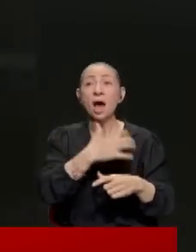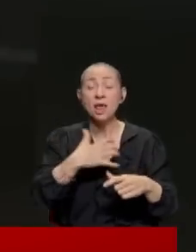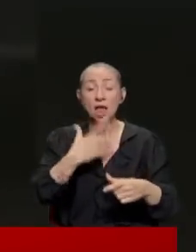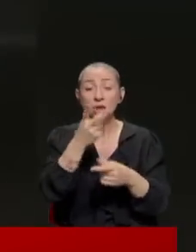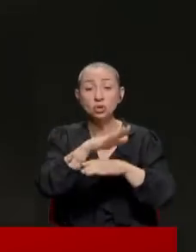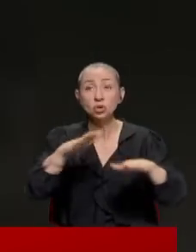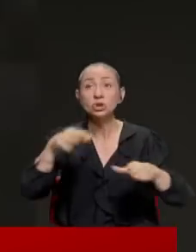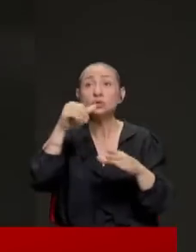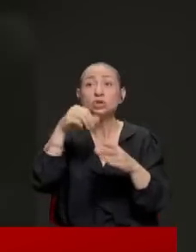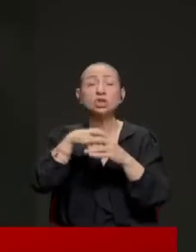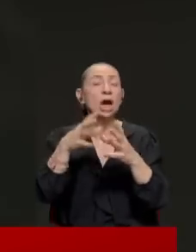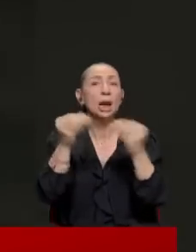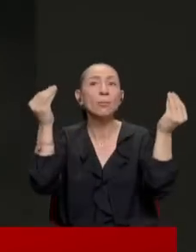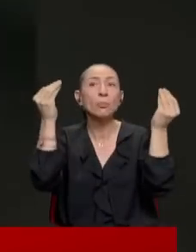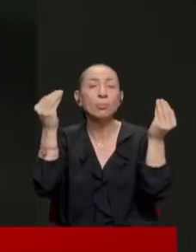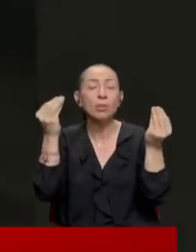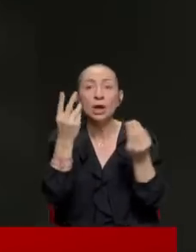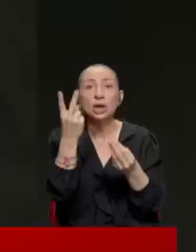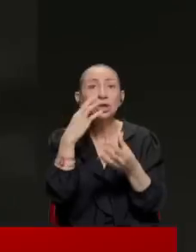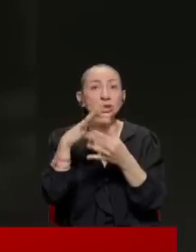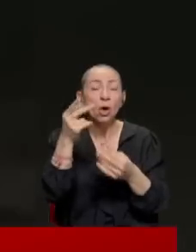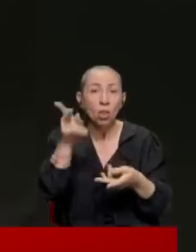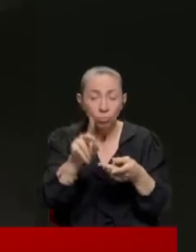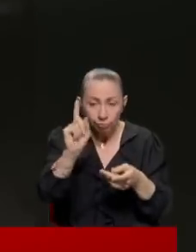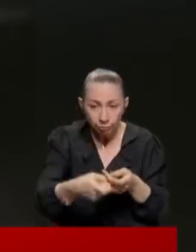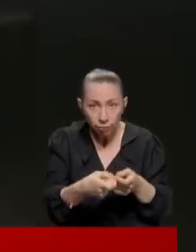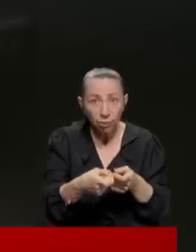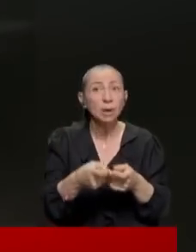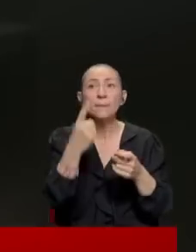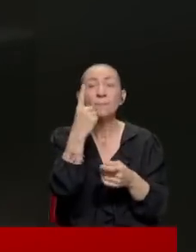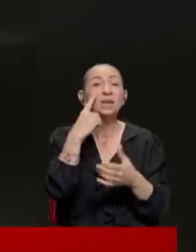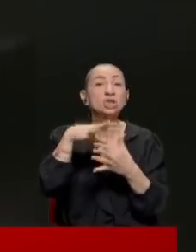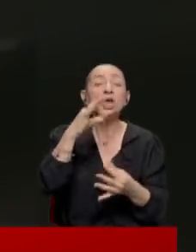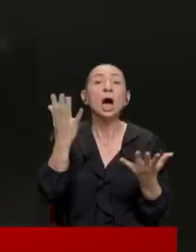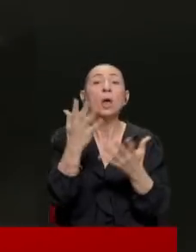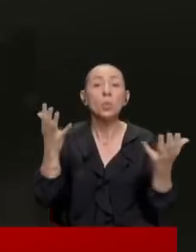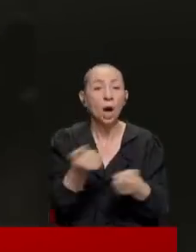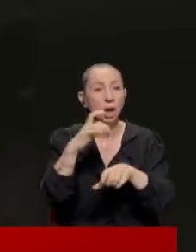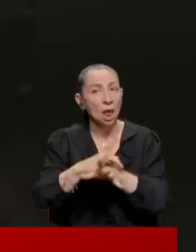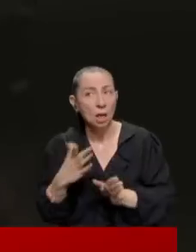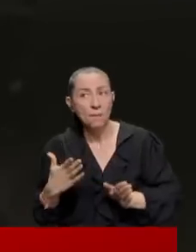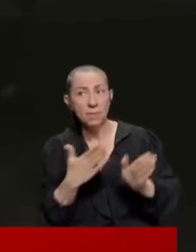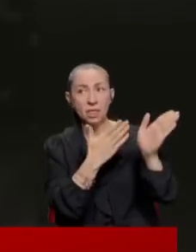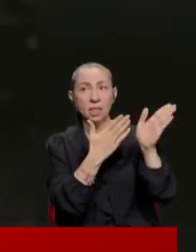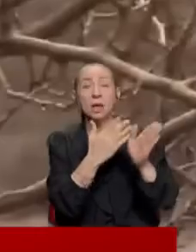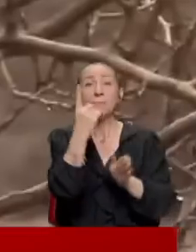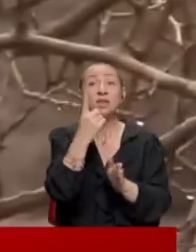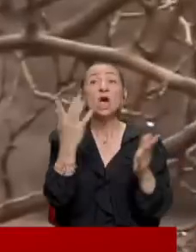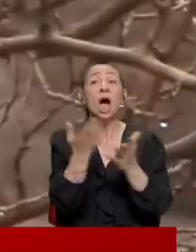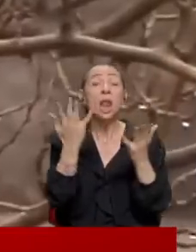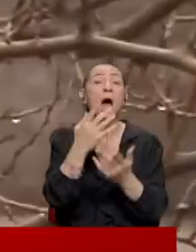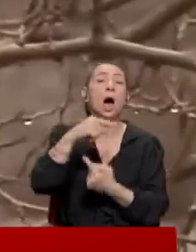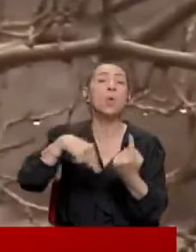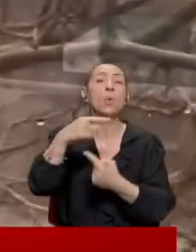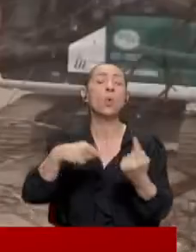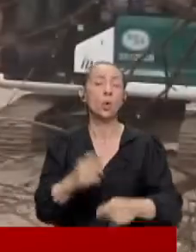iki çocuk da suyun içinde kayboldu. İki kişinin cansız bedenine ulaşıldı. Bir kişi kurtarılarak hastaneye kaldırıldı. Bir kişi ise